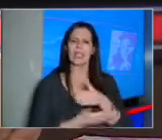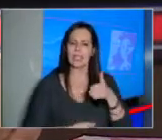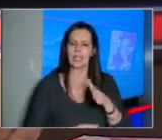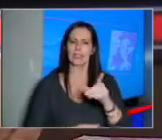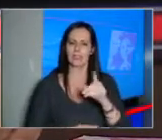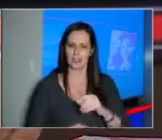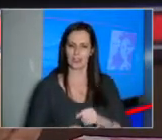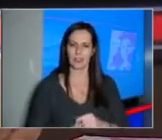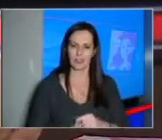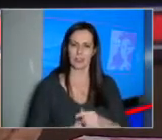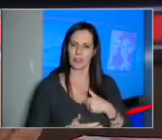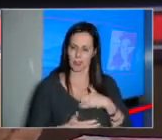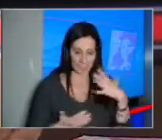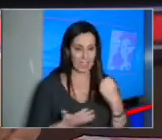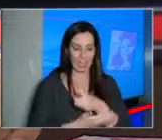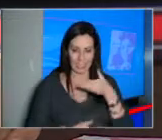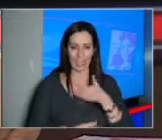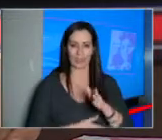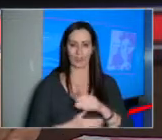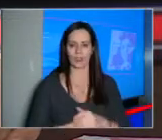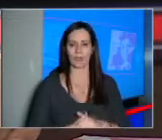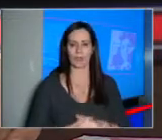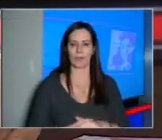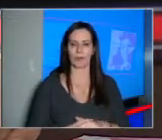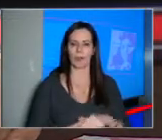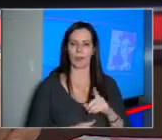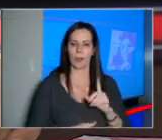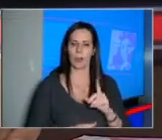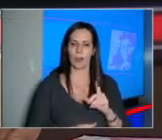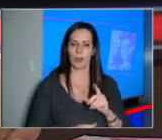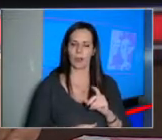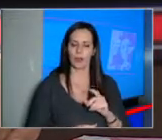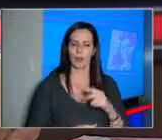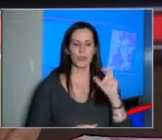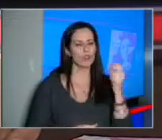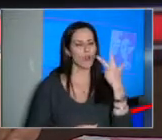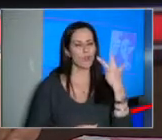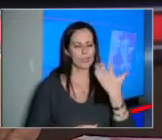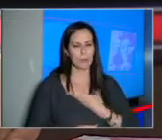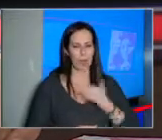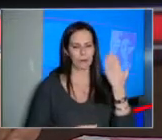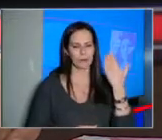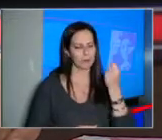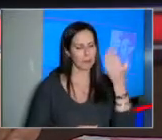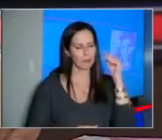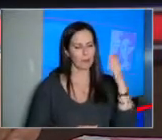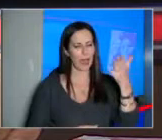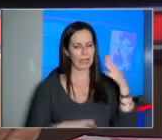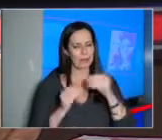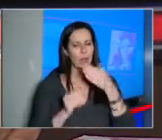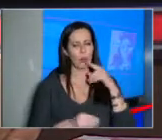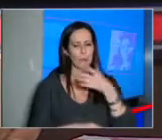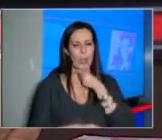האלה, כעיתונאית, אי אפשר היה לעצור אותי. שלושה שבועות כמעט הייתי שם עם